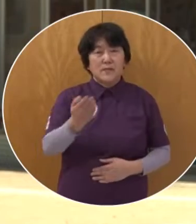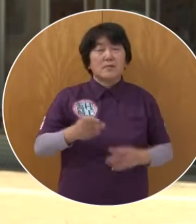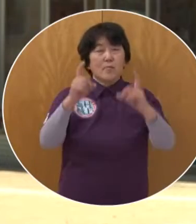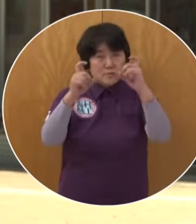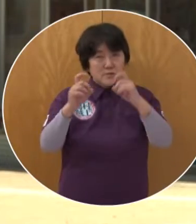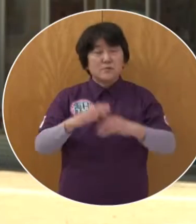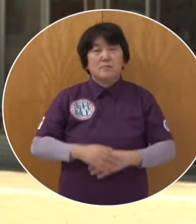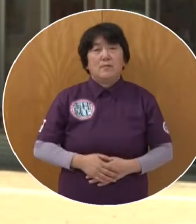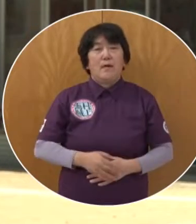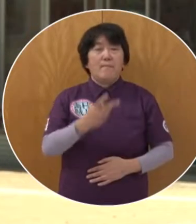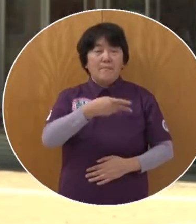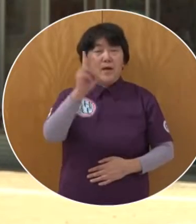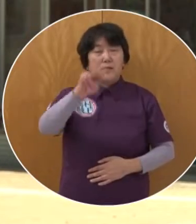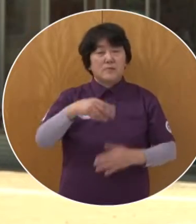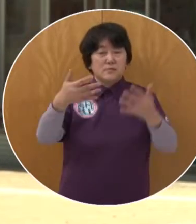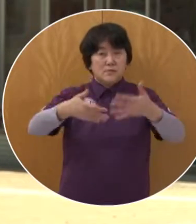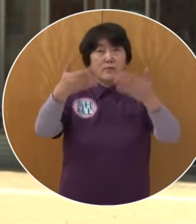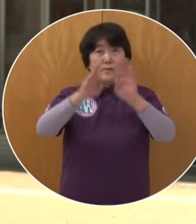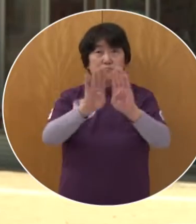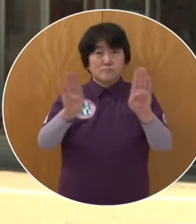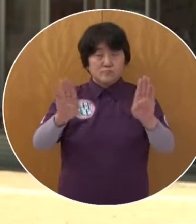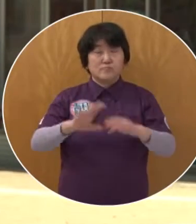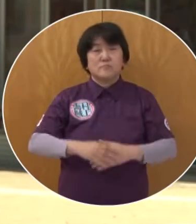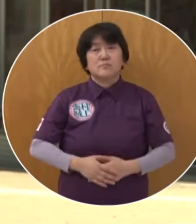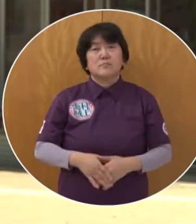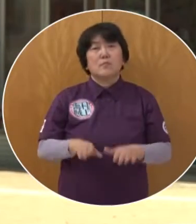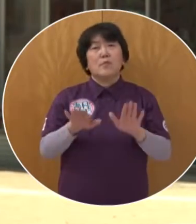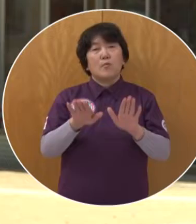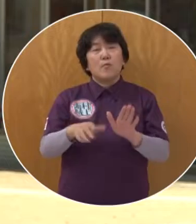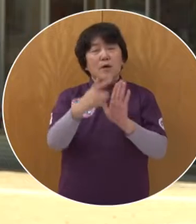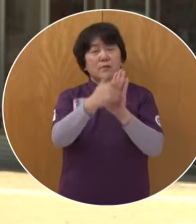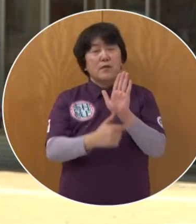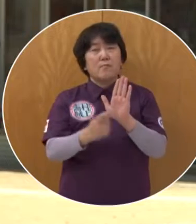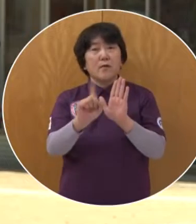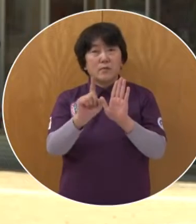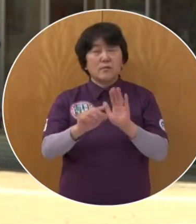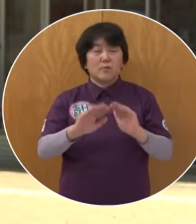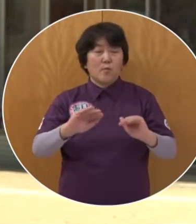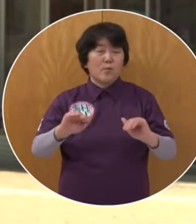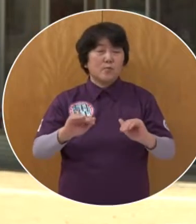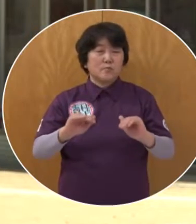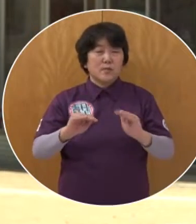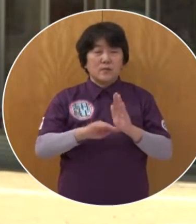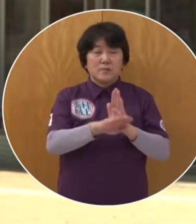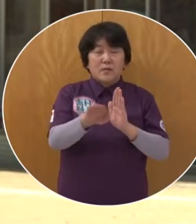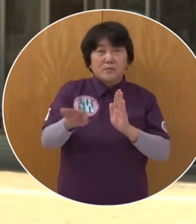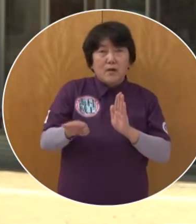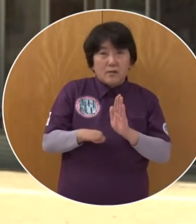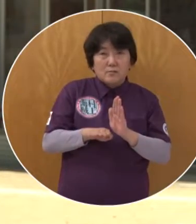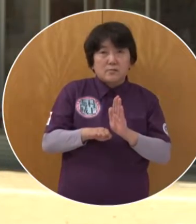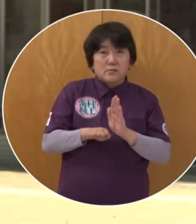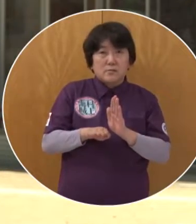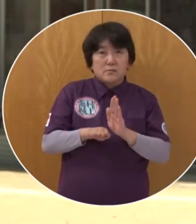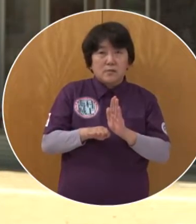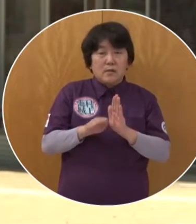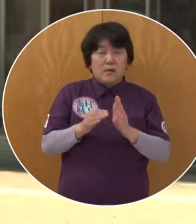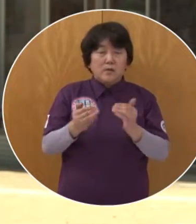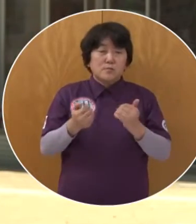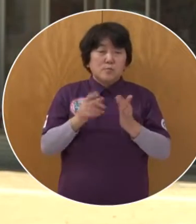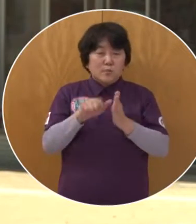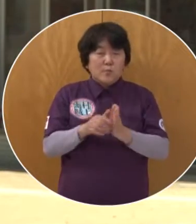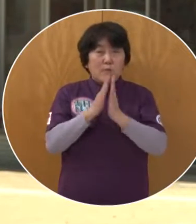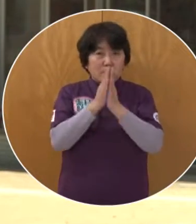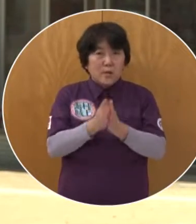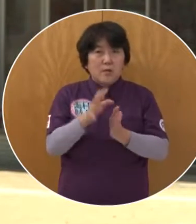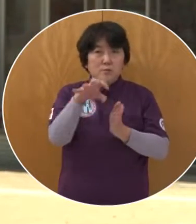皆さんこんにちは。ただいまバリチャンネルの時間です。今回の番組では子育て世帯をサポートする一時預かり病